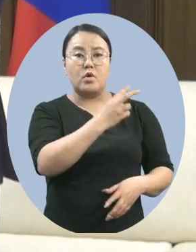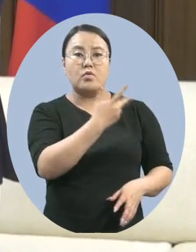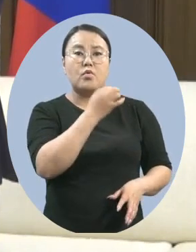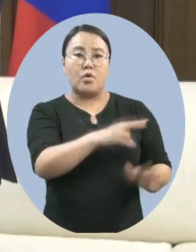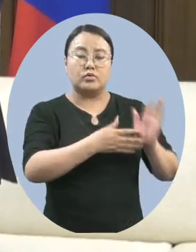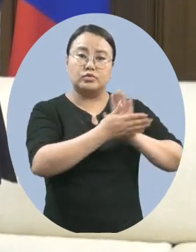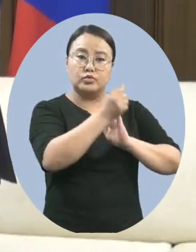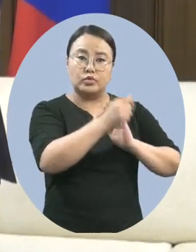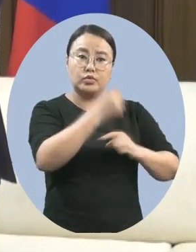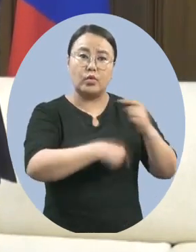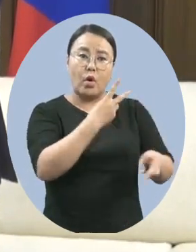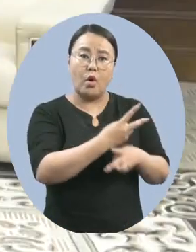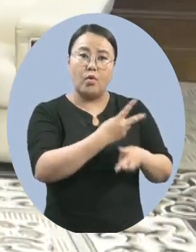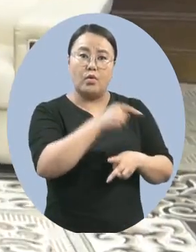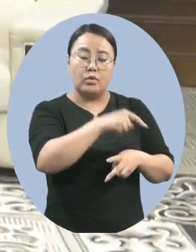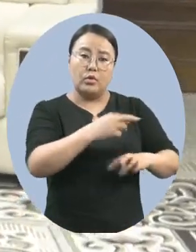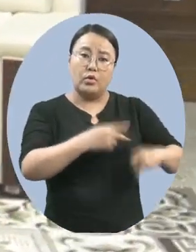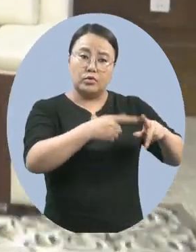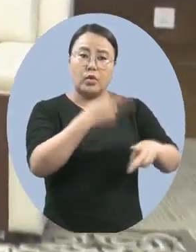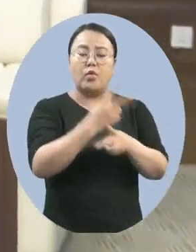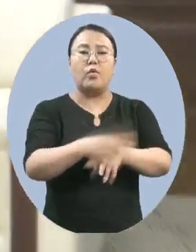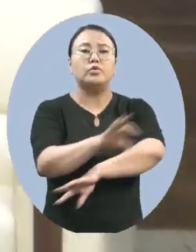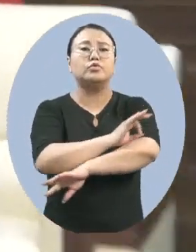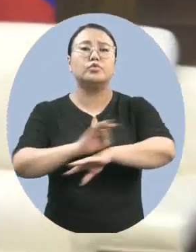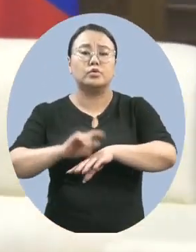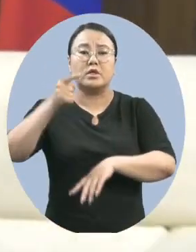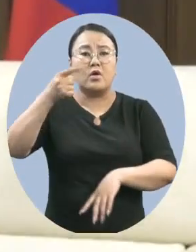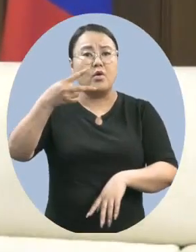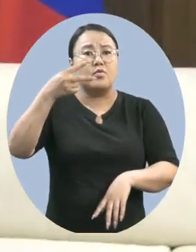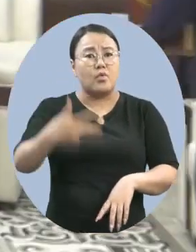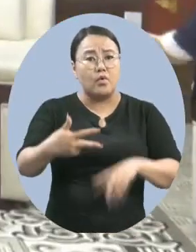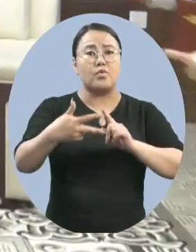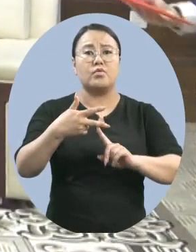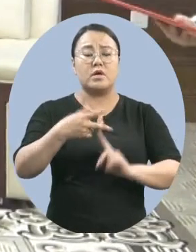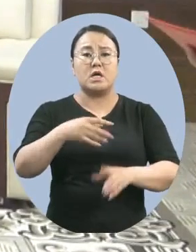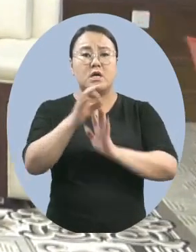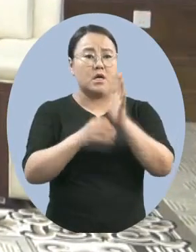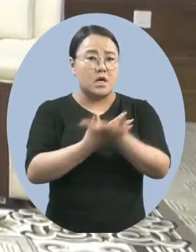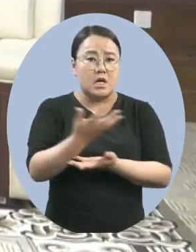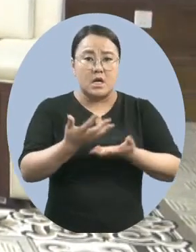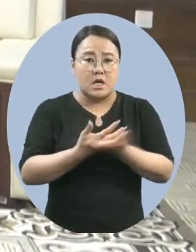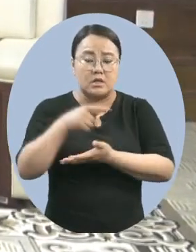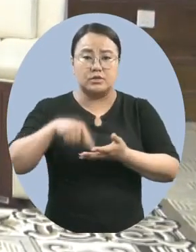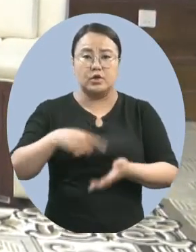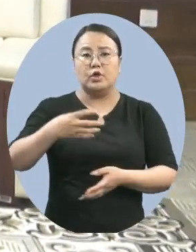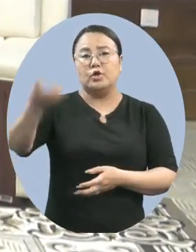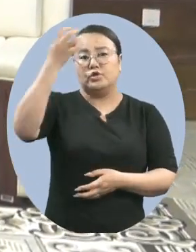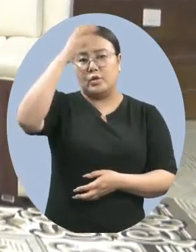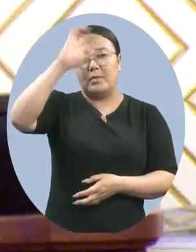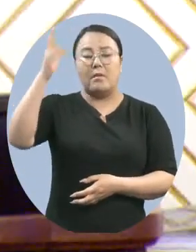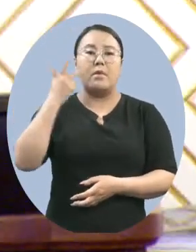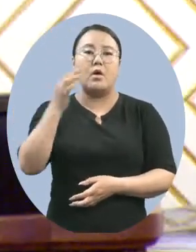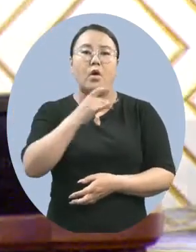оны төсвийн тухай хуульд өөрчлөлт оруулах тухай хуулийн төслүүдийн 2-3 дахь хилцүүлгийг өнгөрч байгаа 7 оног төрийн байгуулалтын байнгын хороо